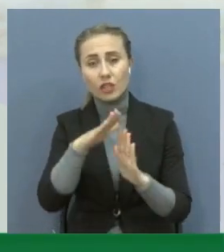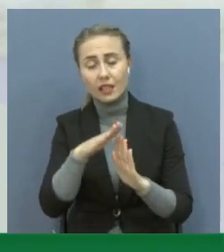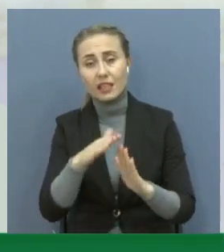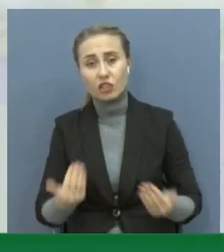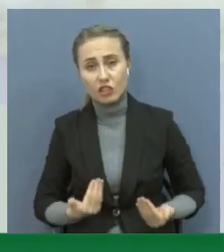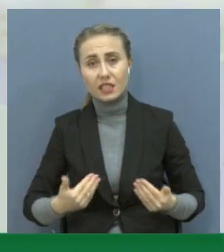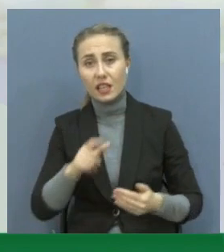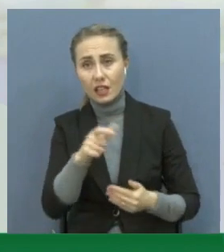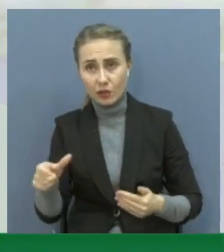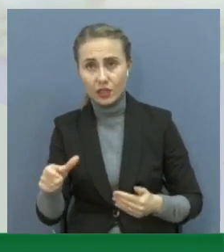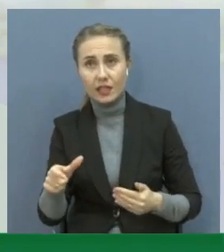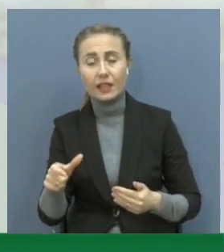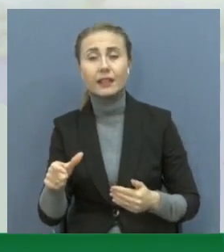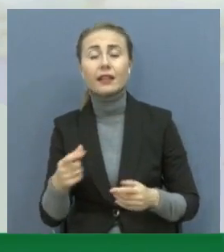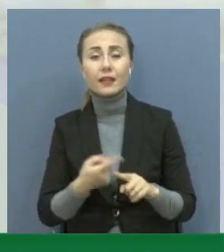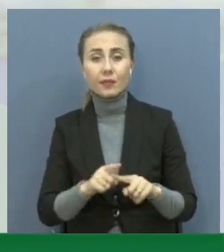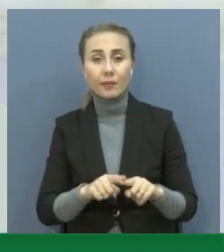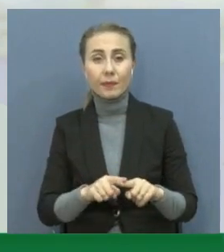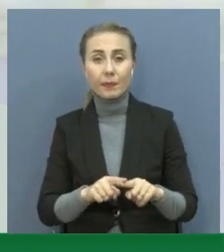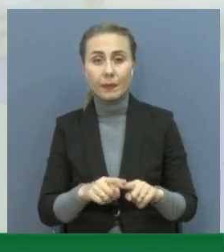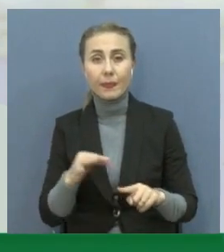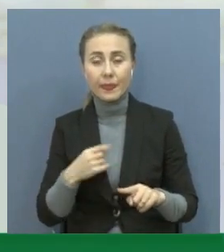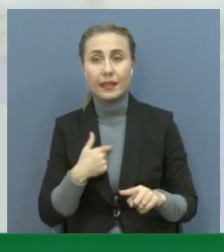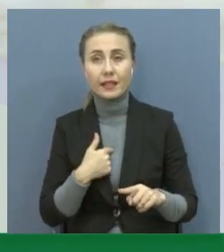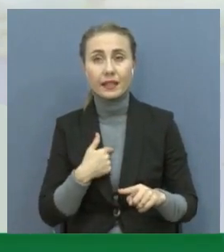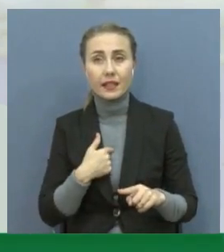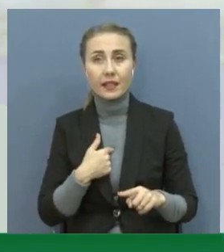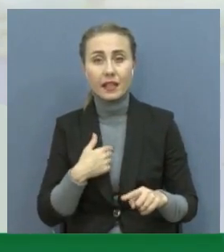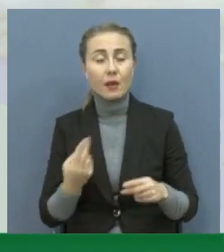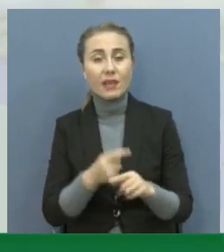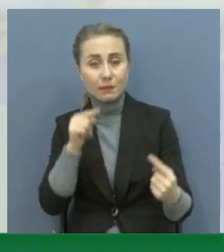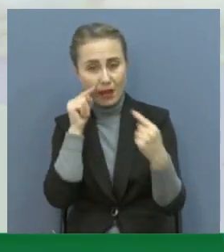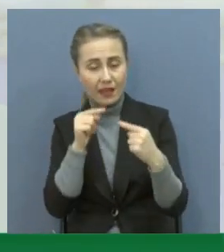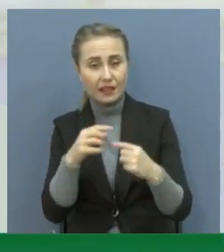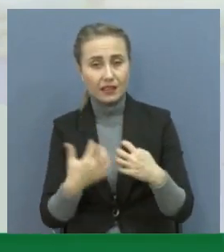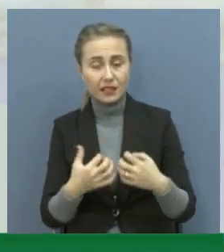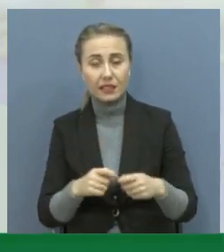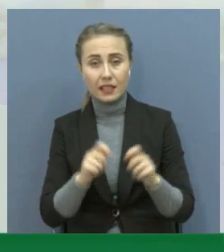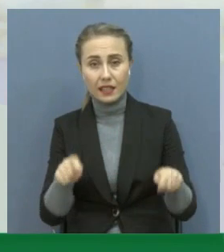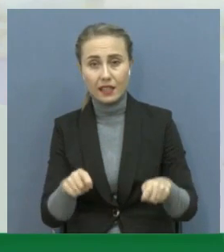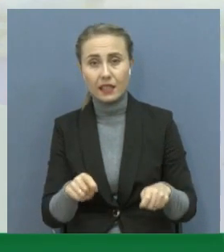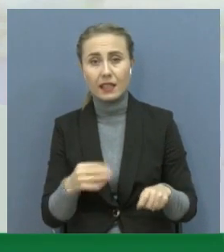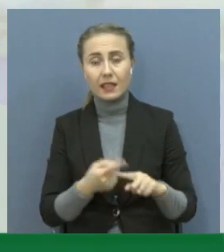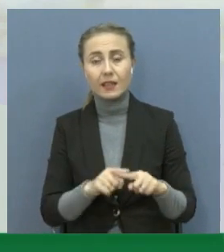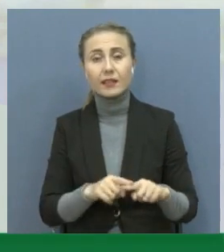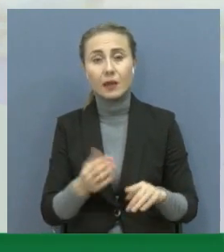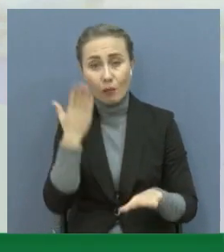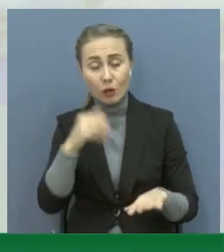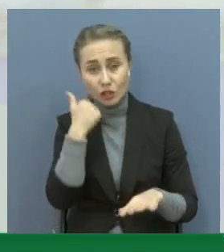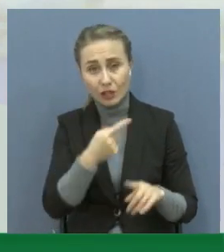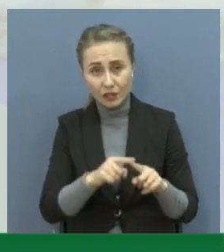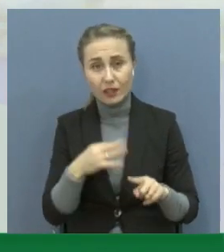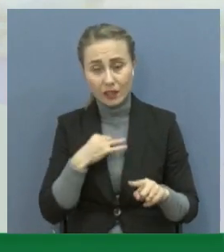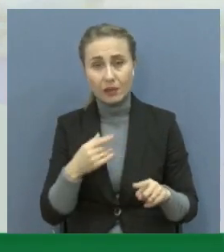жизни людей с инвалидностью проводит системная работа по созданию для них безбарьерной среды. Два раза в сравнении с прошлым годом были